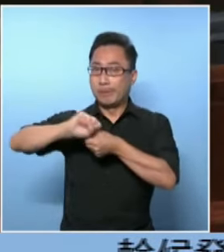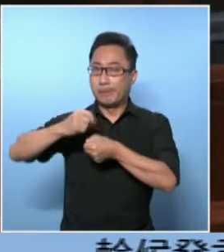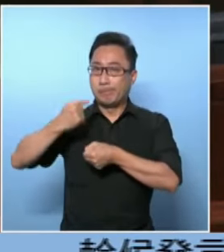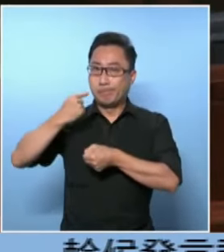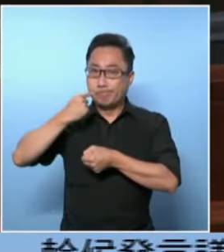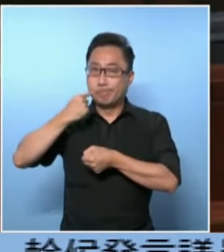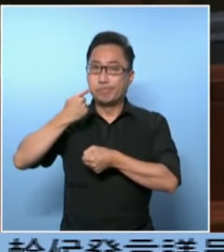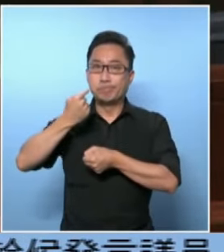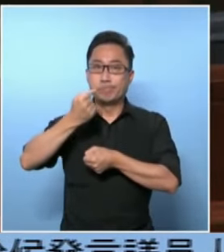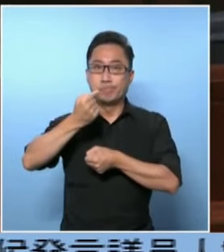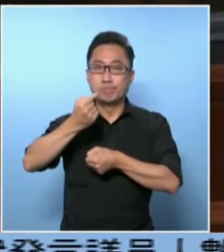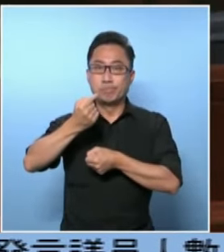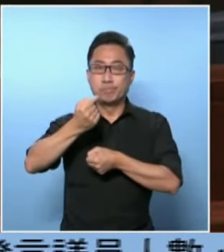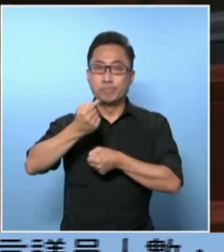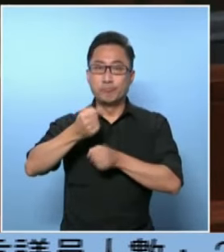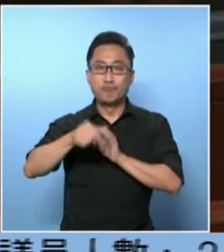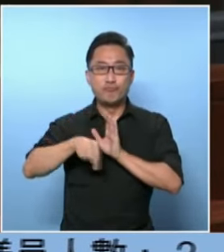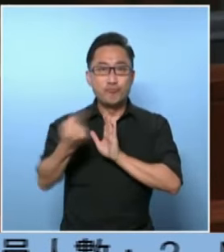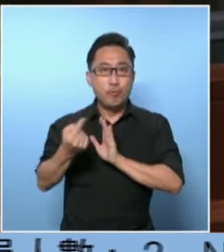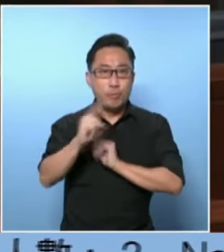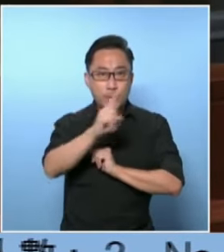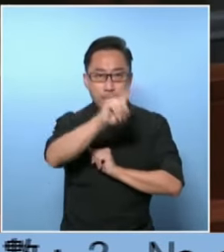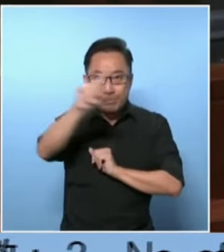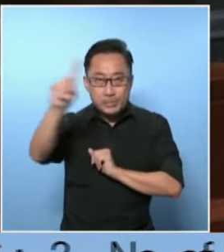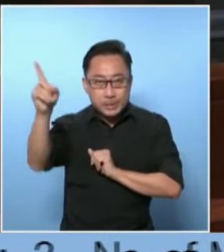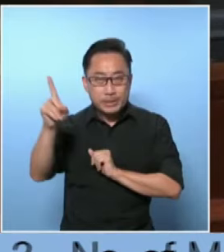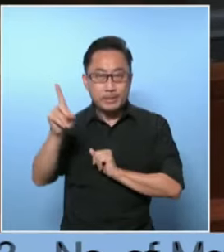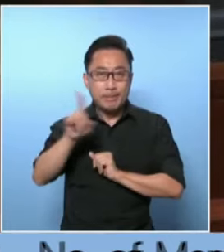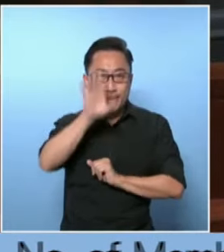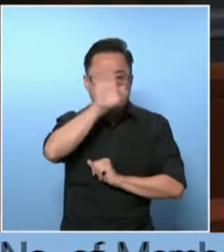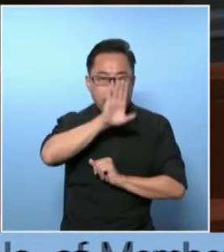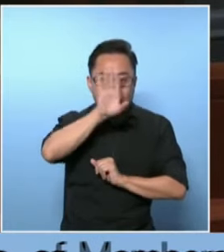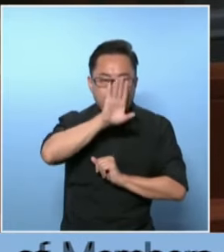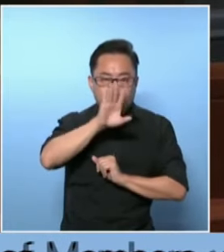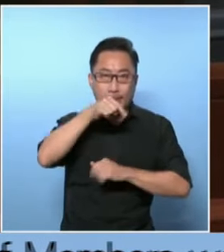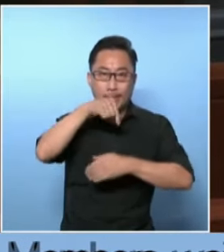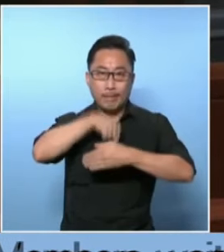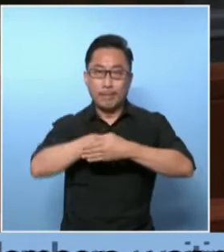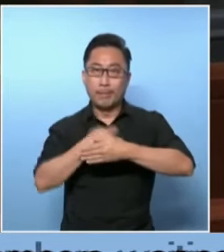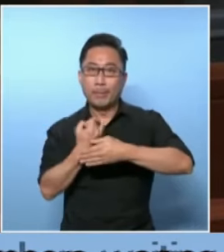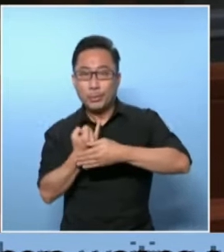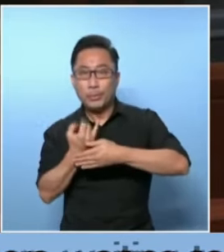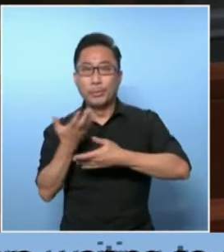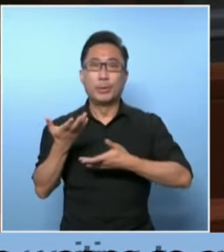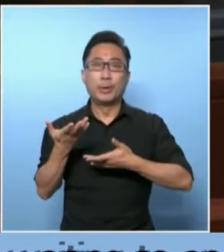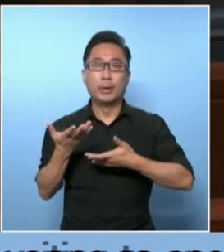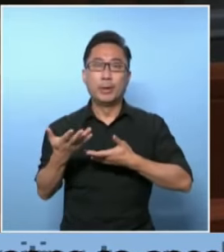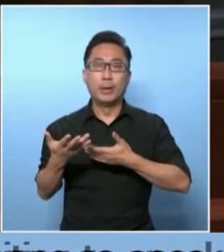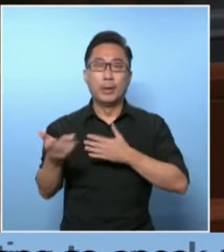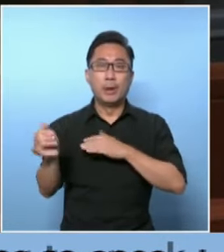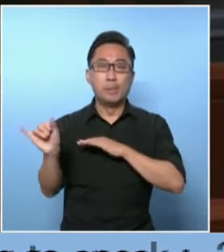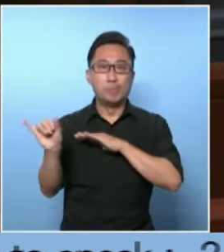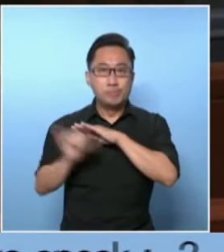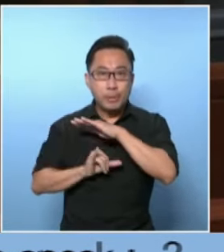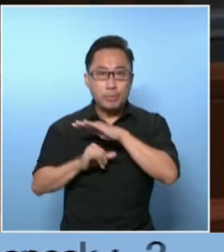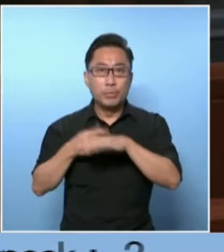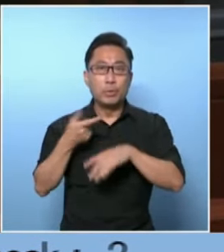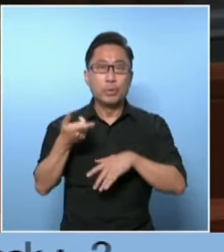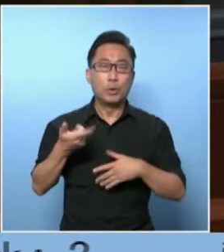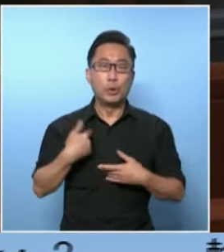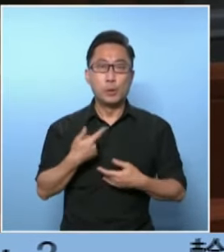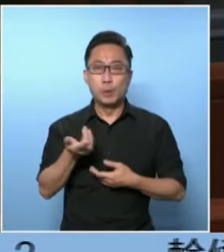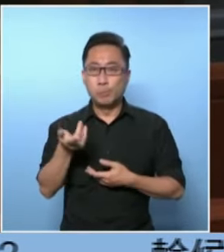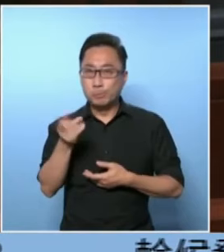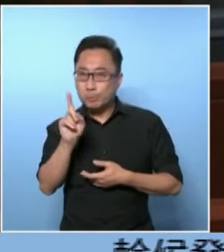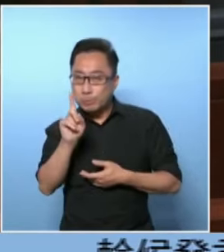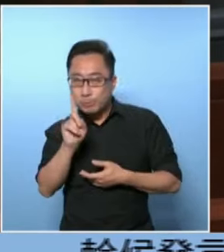何就是好像剛才議員說到會不會披著羊皮的是蒙混呢，是利用了我們的場地去推動